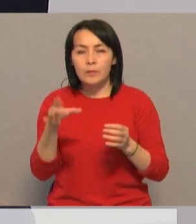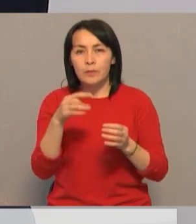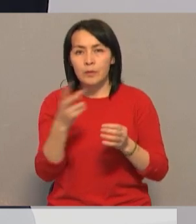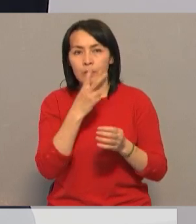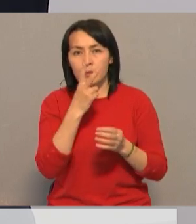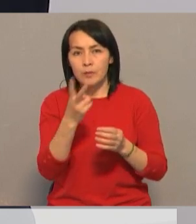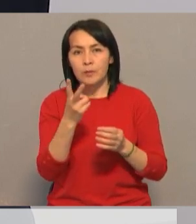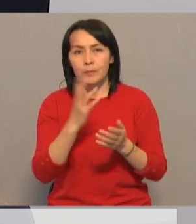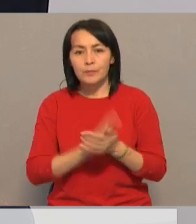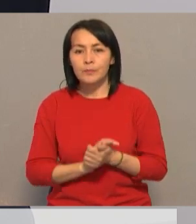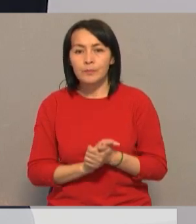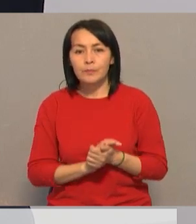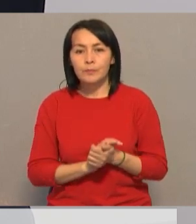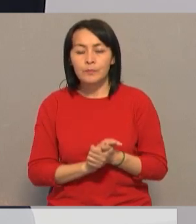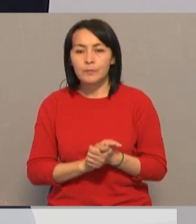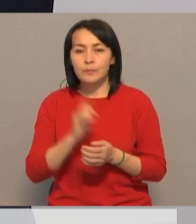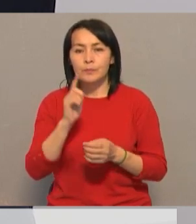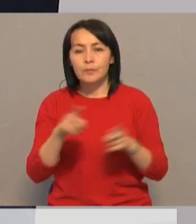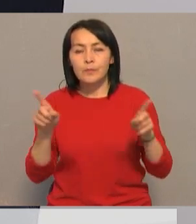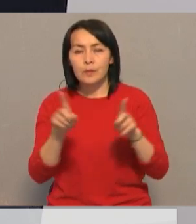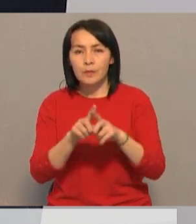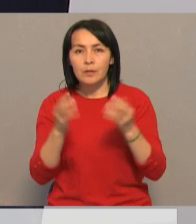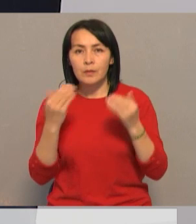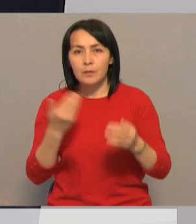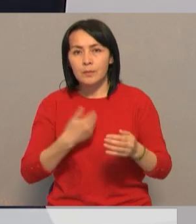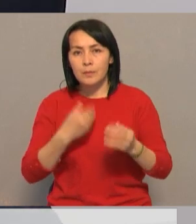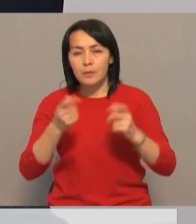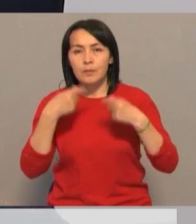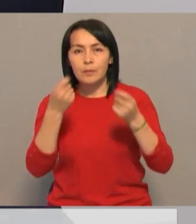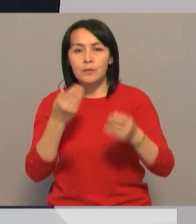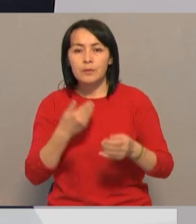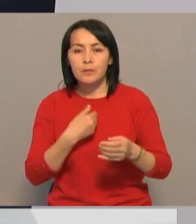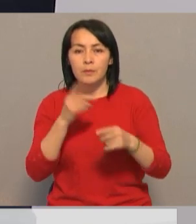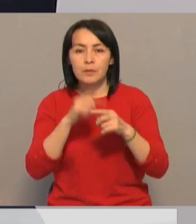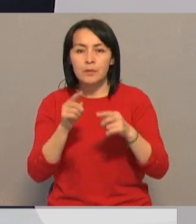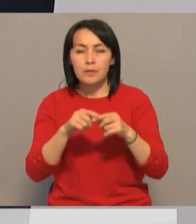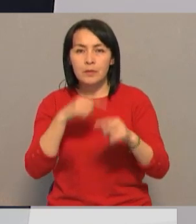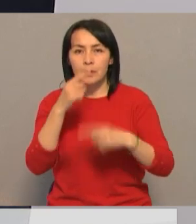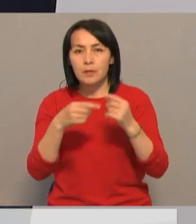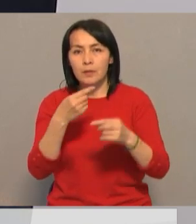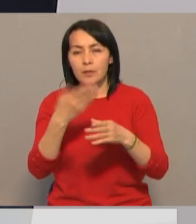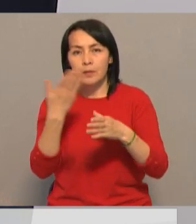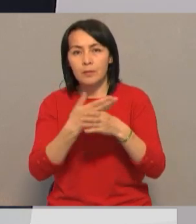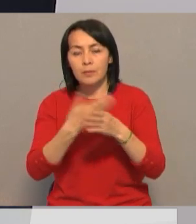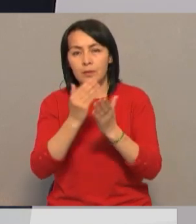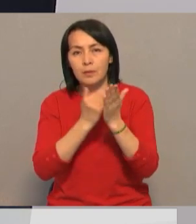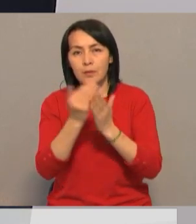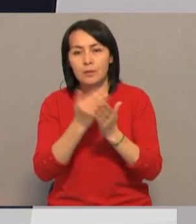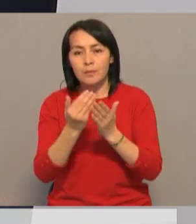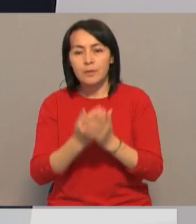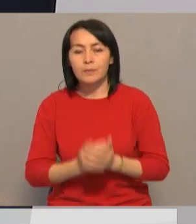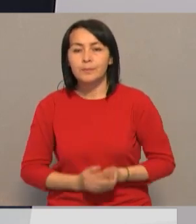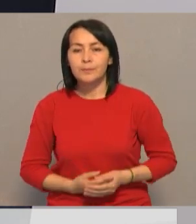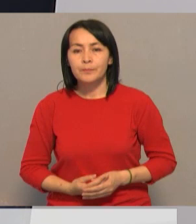ғой. Сол сияқты анықтап бізге беріңіздер. Содан кейін соған біз бірінші